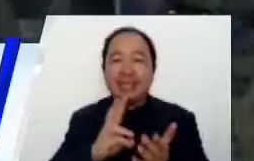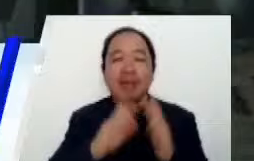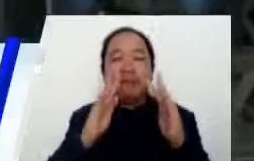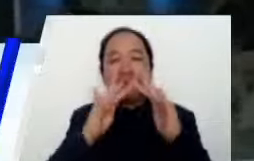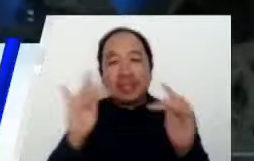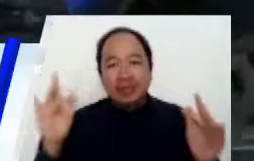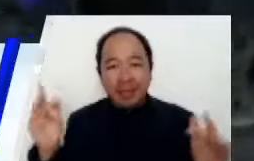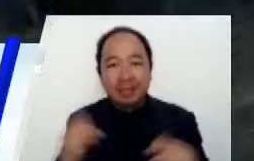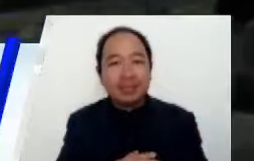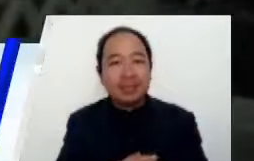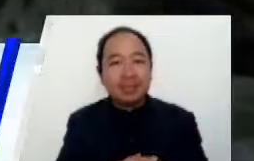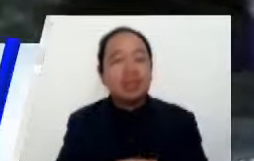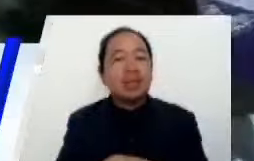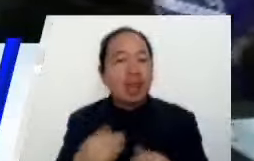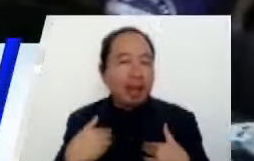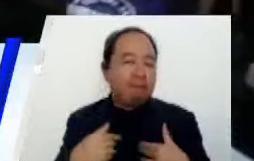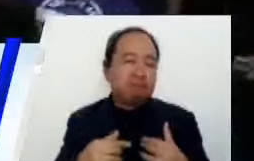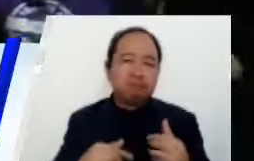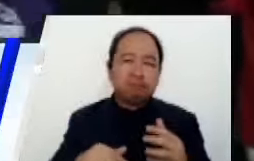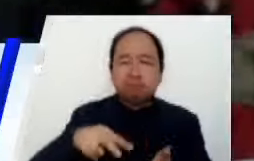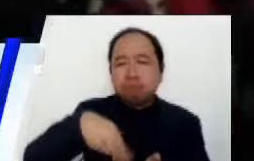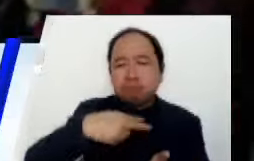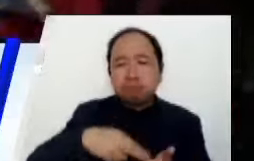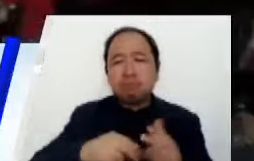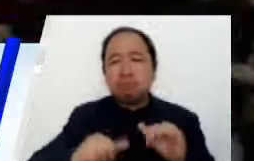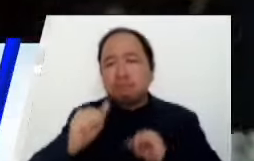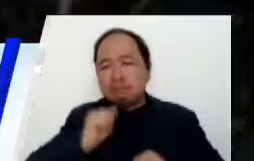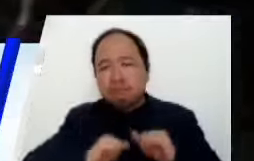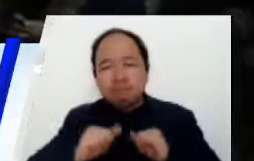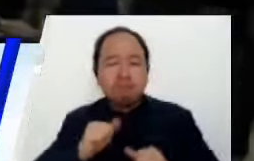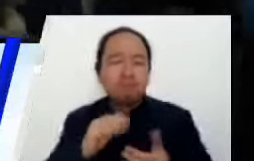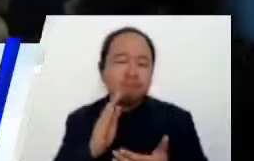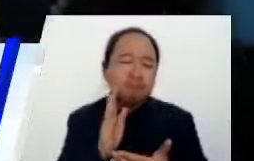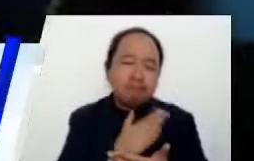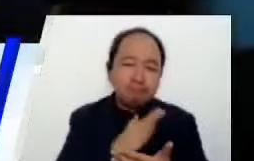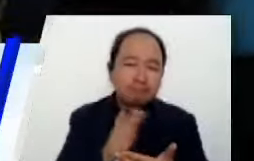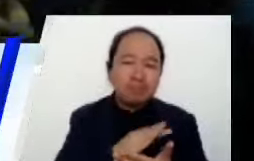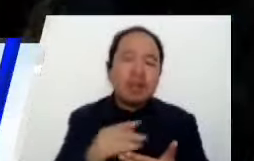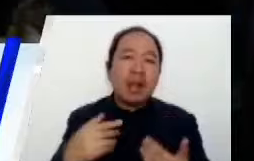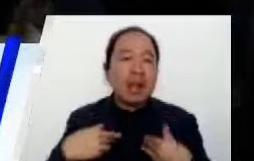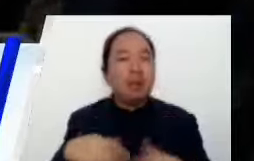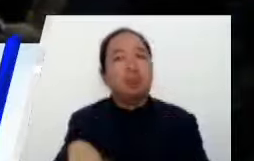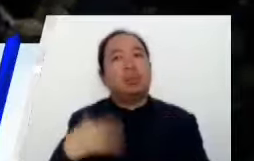Total Heartthrob River Cruz sa kanyang song numbers na nag-uumapaw sa energy.